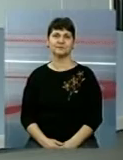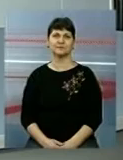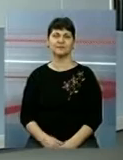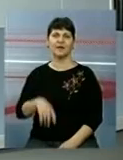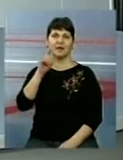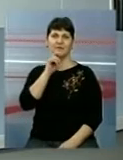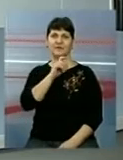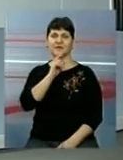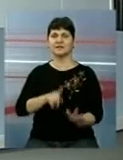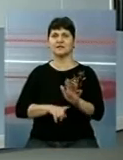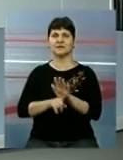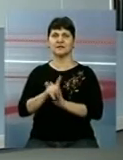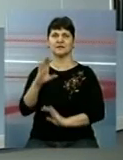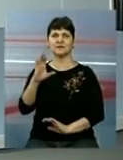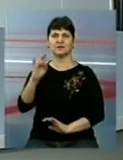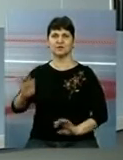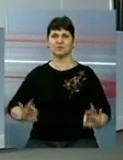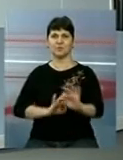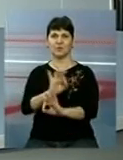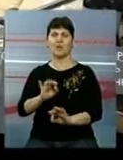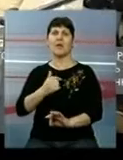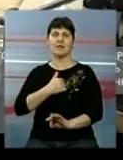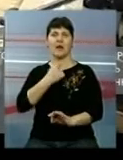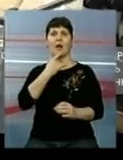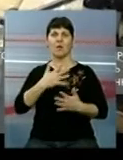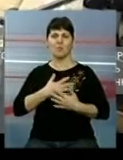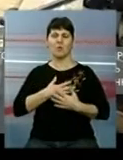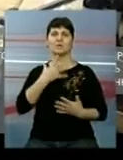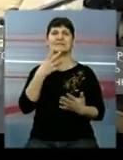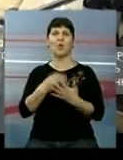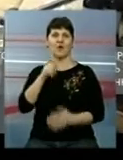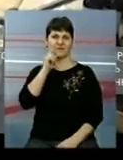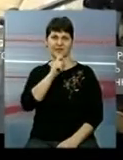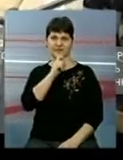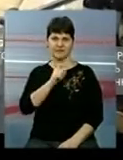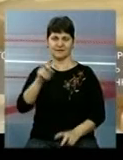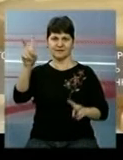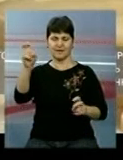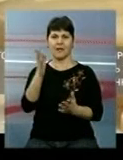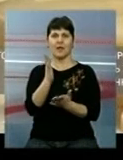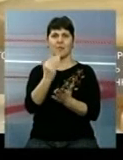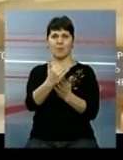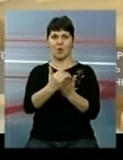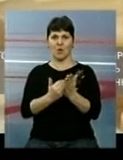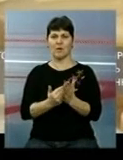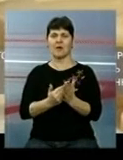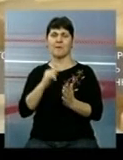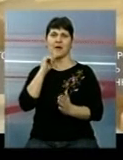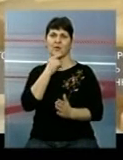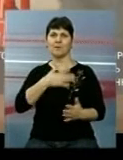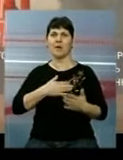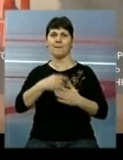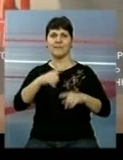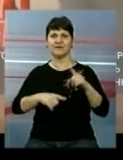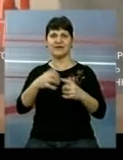У Вінниці стартує соціальний проект «Я люблю своє Вінницьке». Програма спрямована на виховання економічного патріотизму